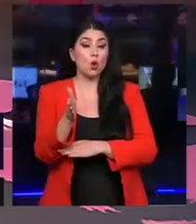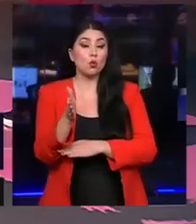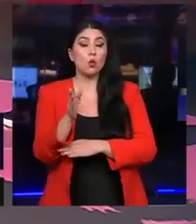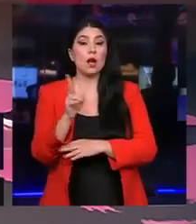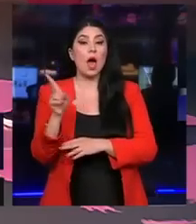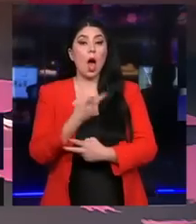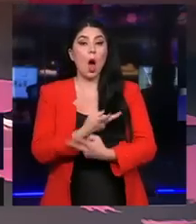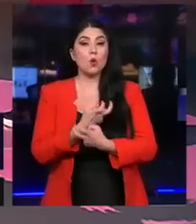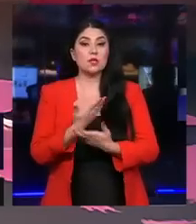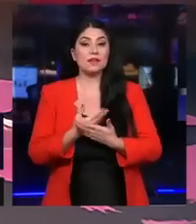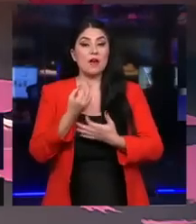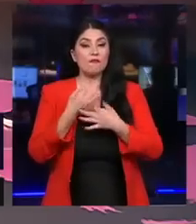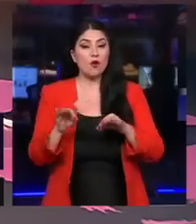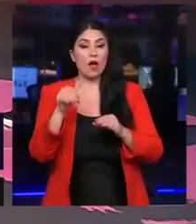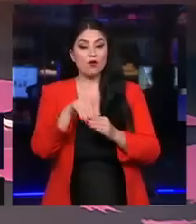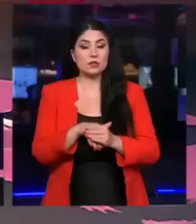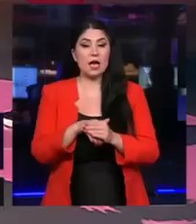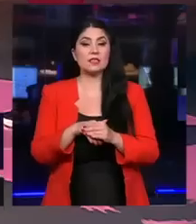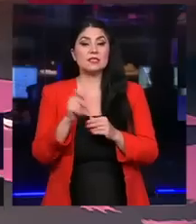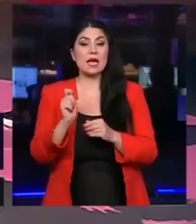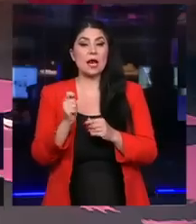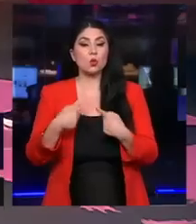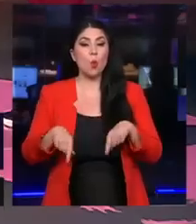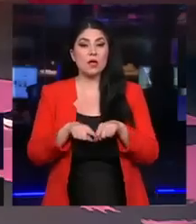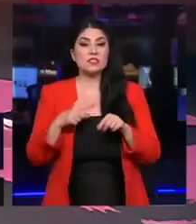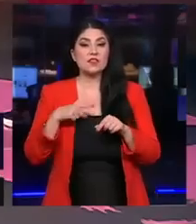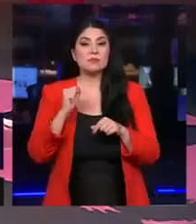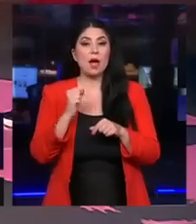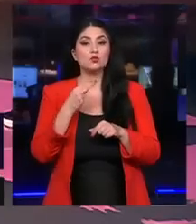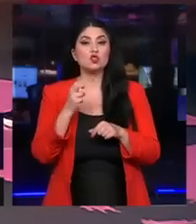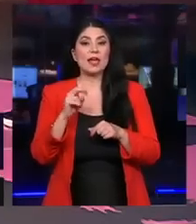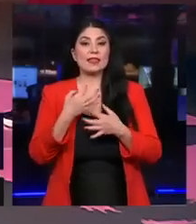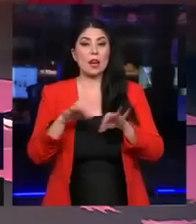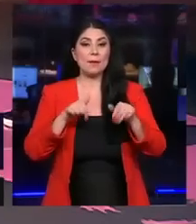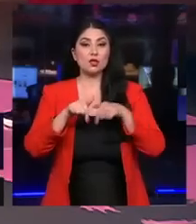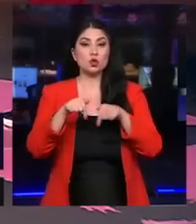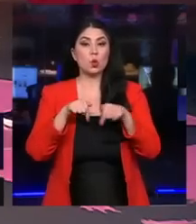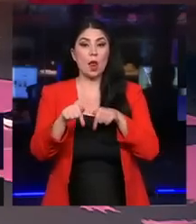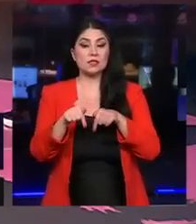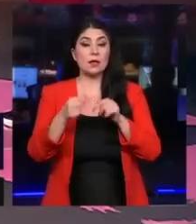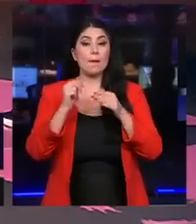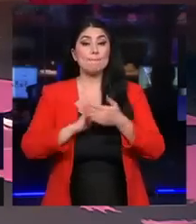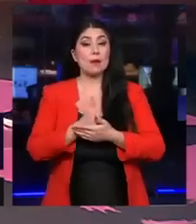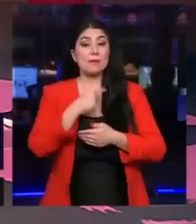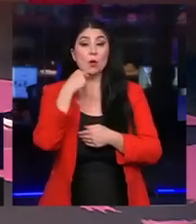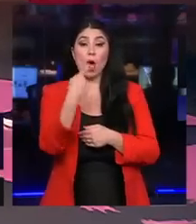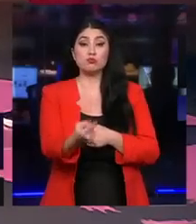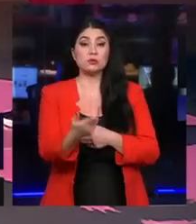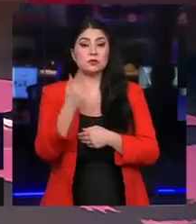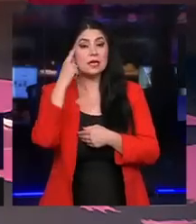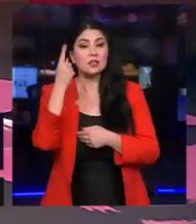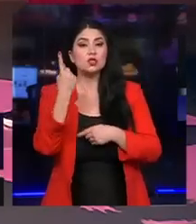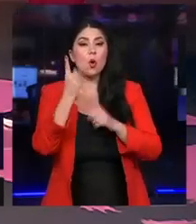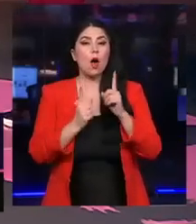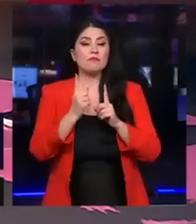al Austriei de a permite accesul țării noastre în spațiul Schengen, pentru că spunea premierul că ia în calcul o astfel de